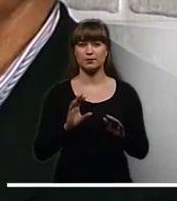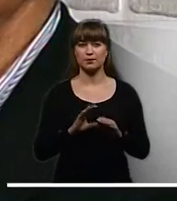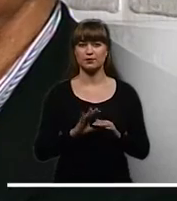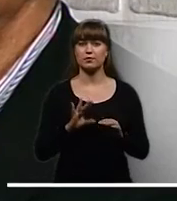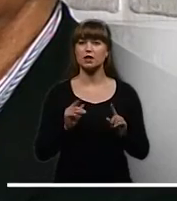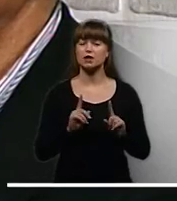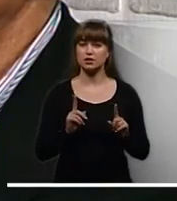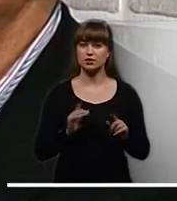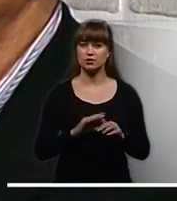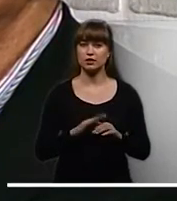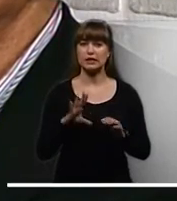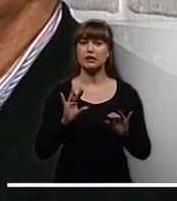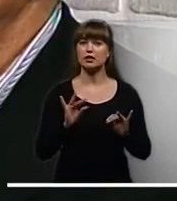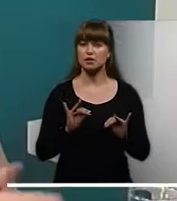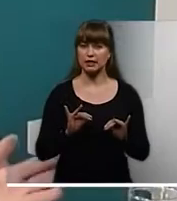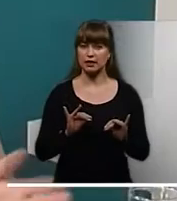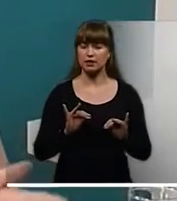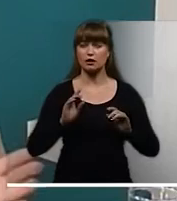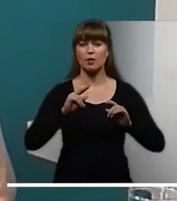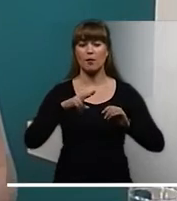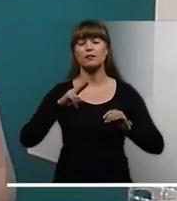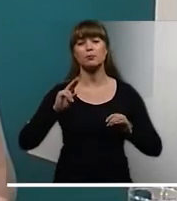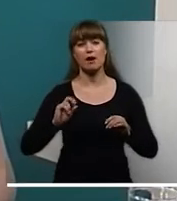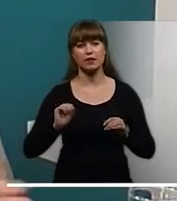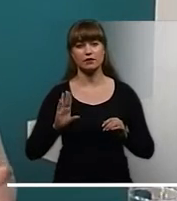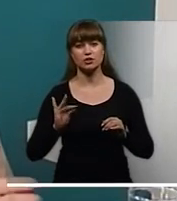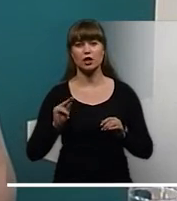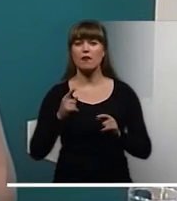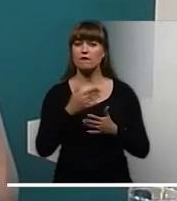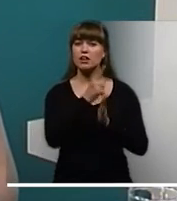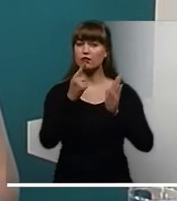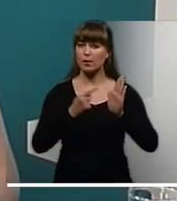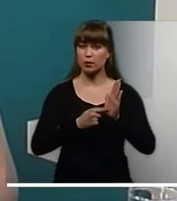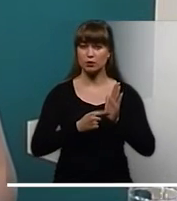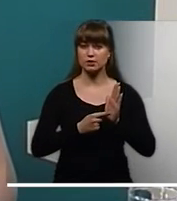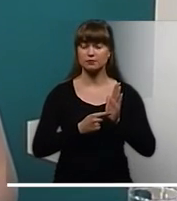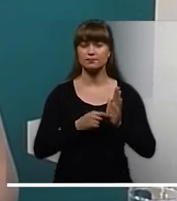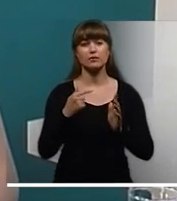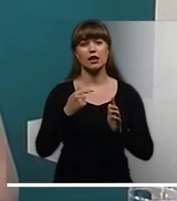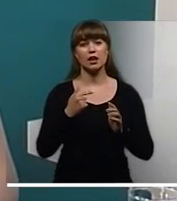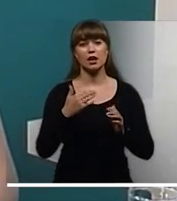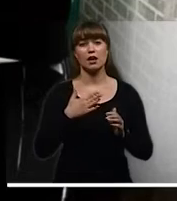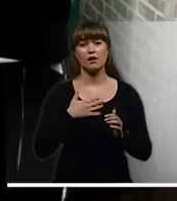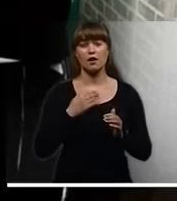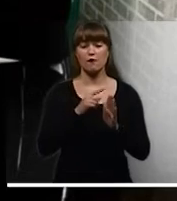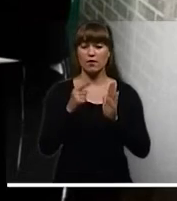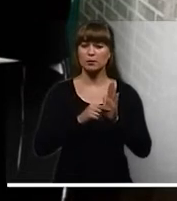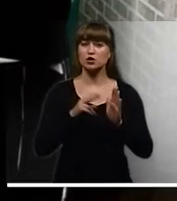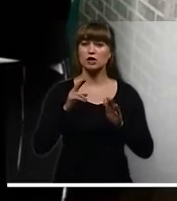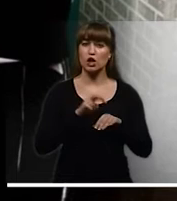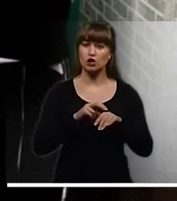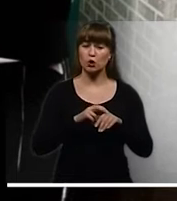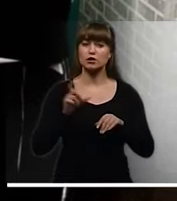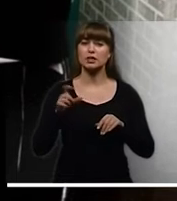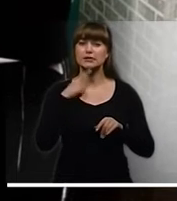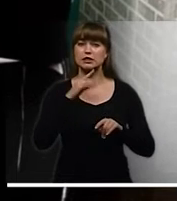Что? И, Павел Павлович, ваш вопрос. Да. Я вопрос. Вот доктор сказал, что надо